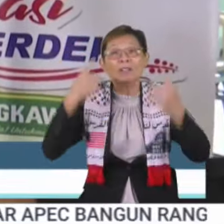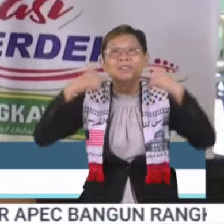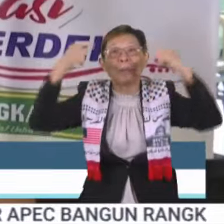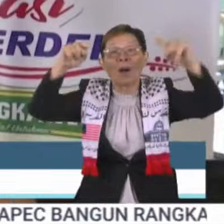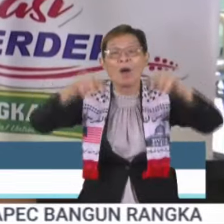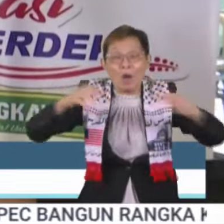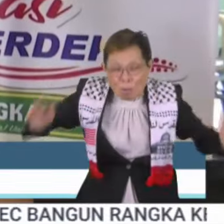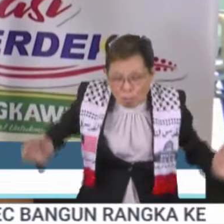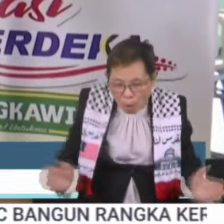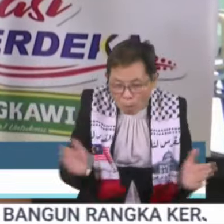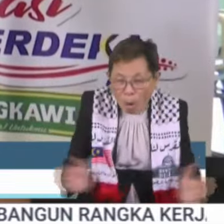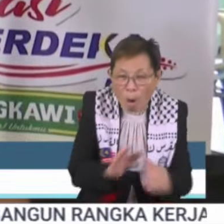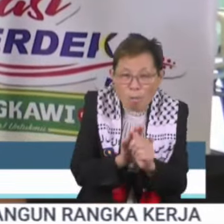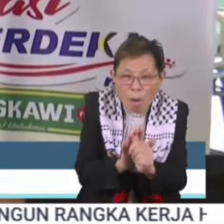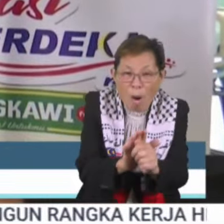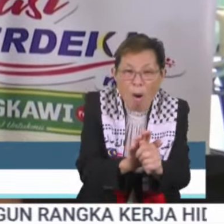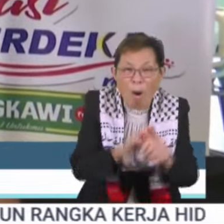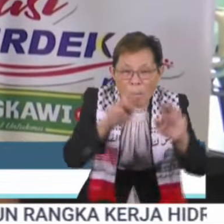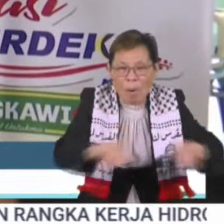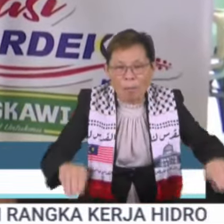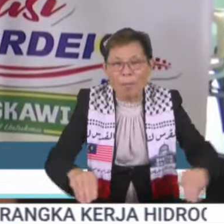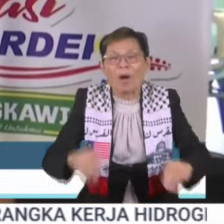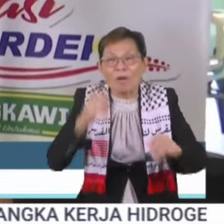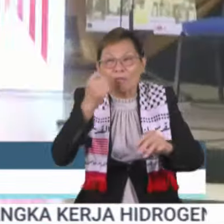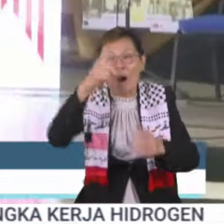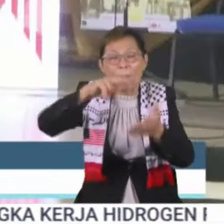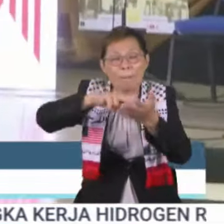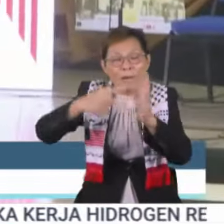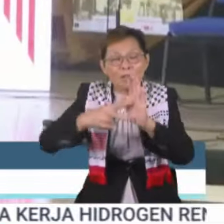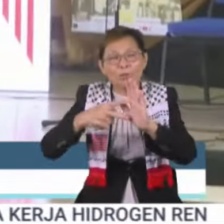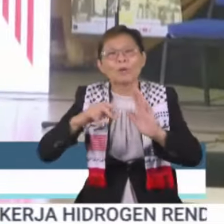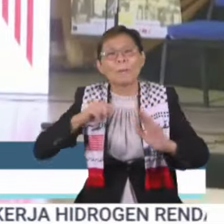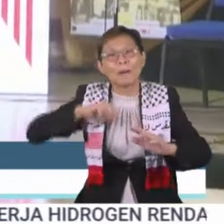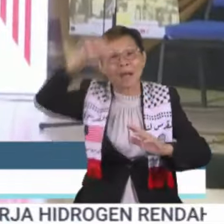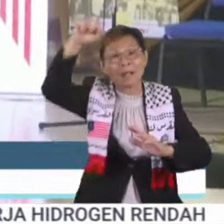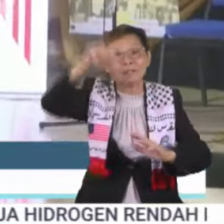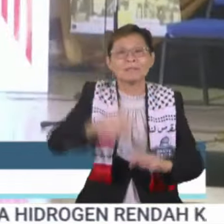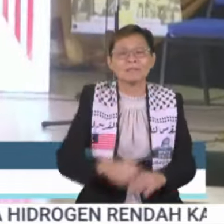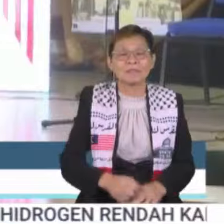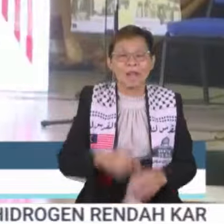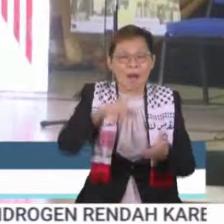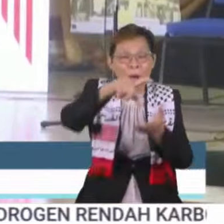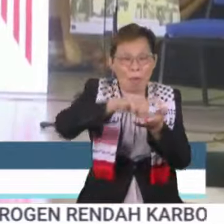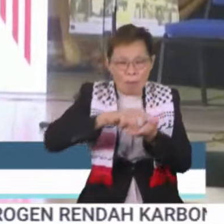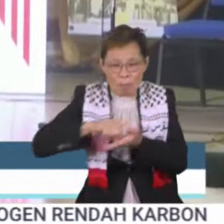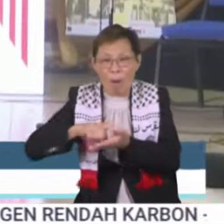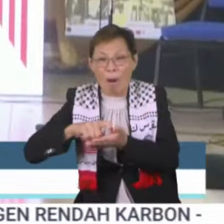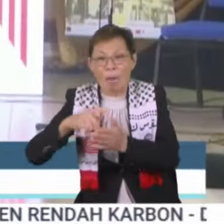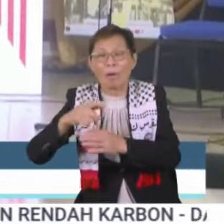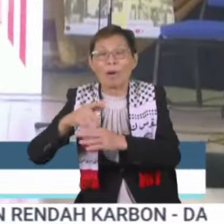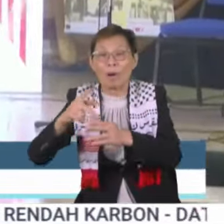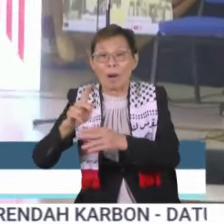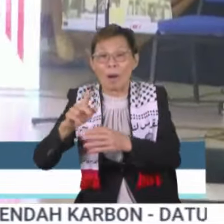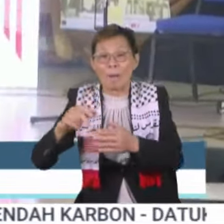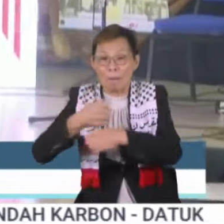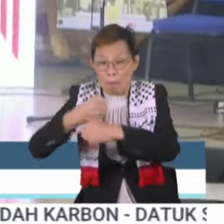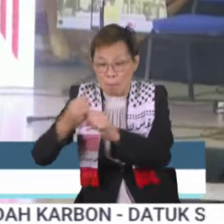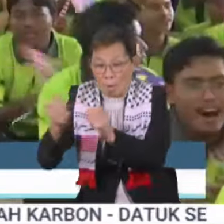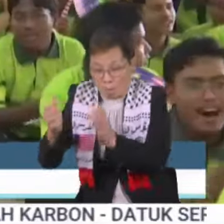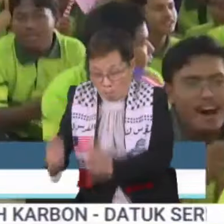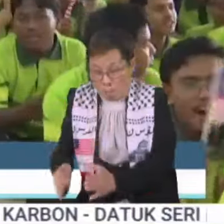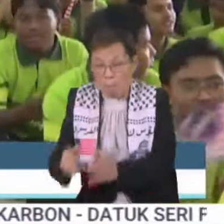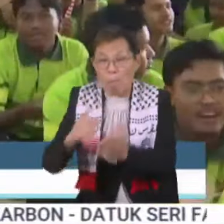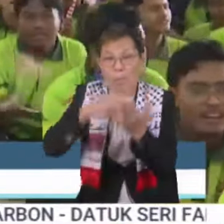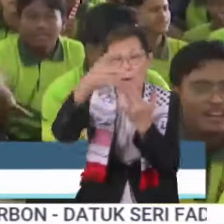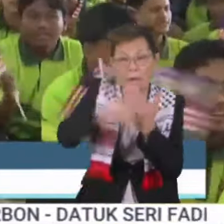kita supaya faham erti sebenar kemerdekaan. Sementara itu, penerbit program Muhammad Hafiz Cik Noh berkata,